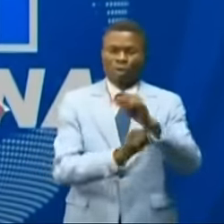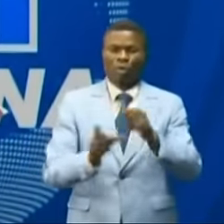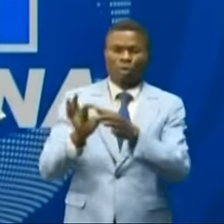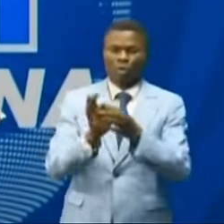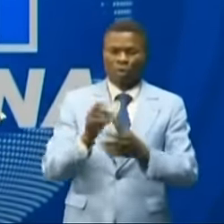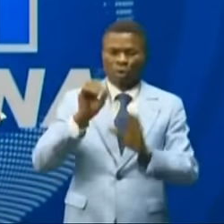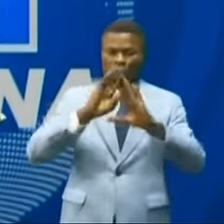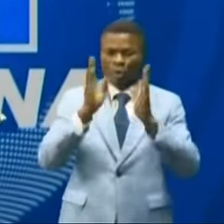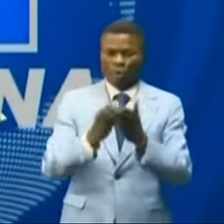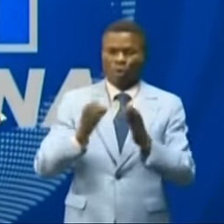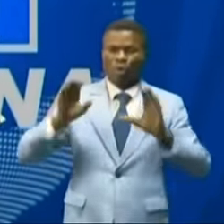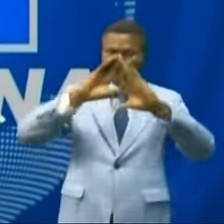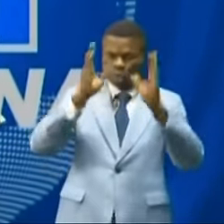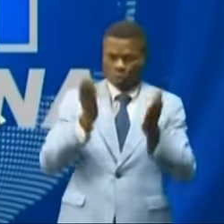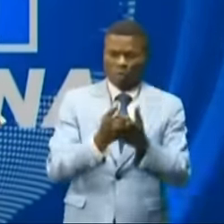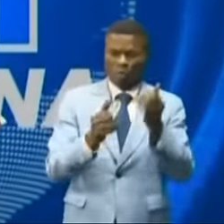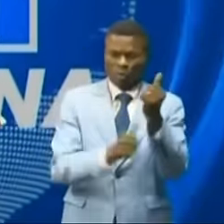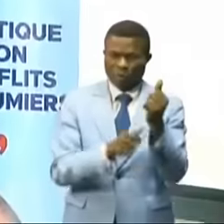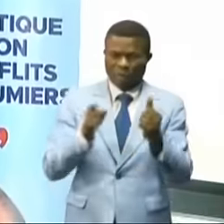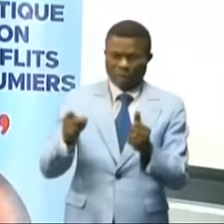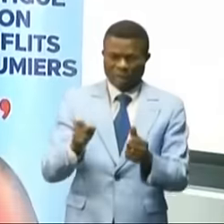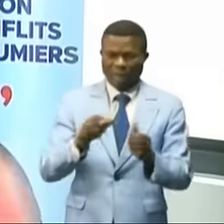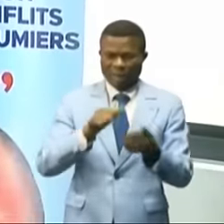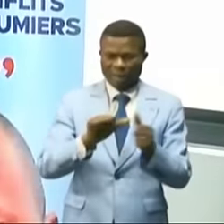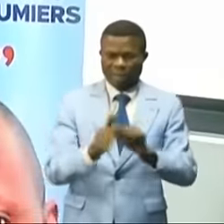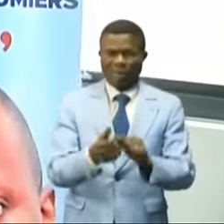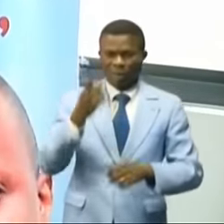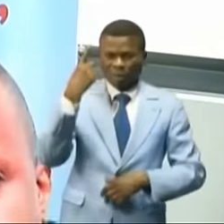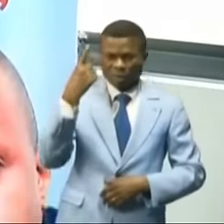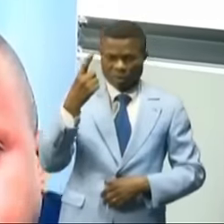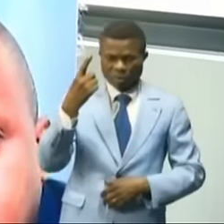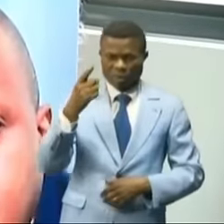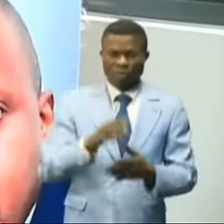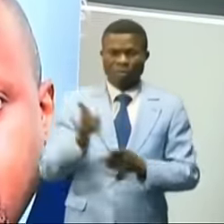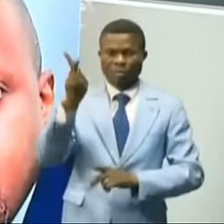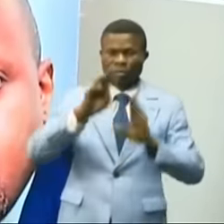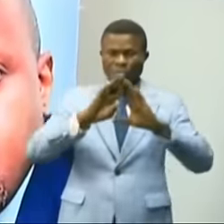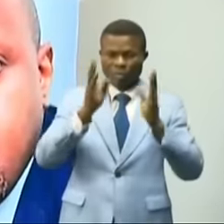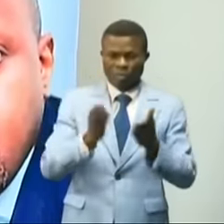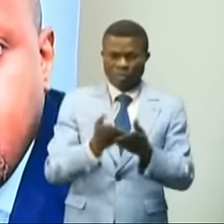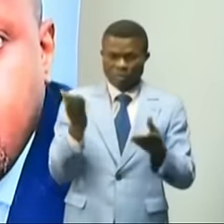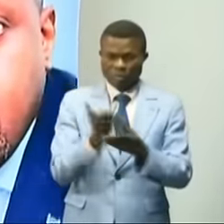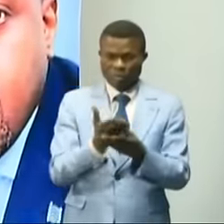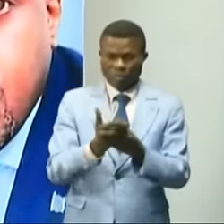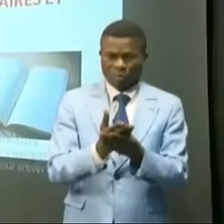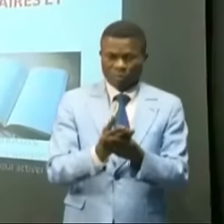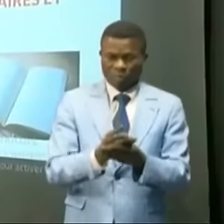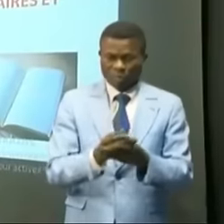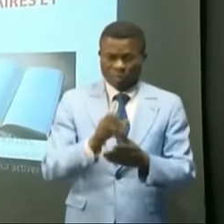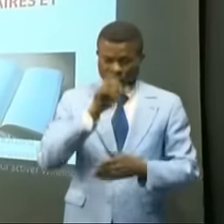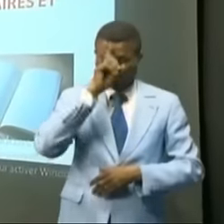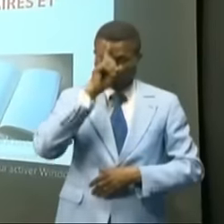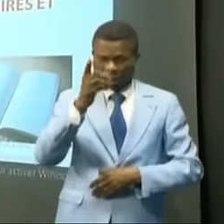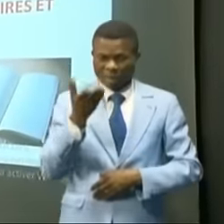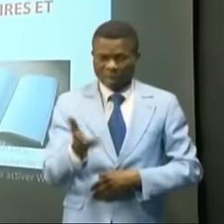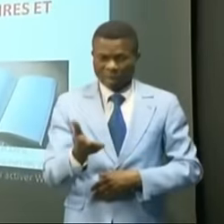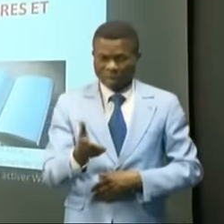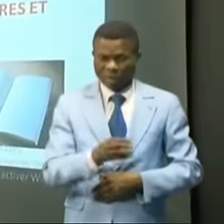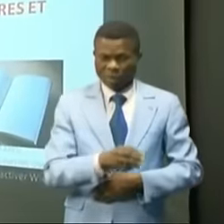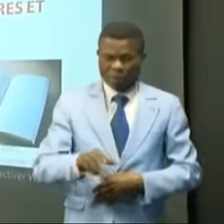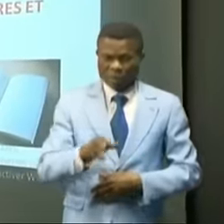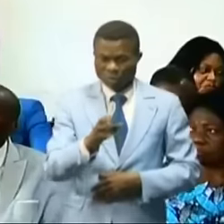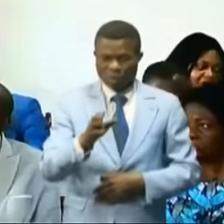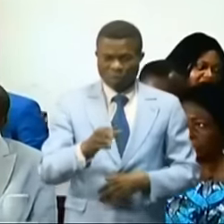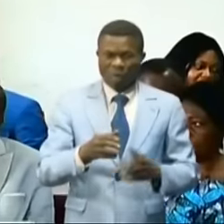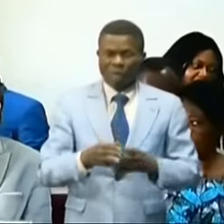entre les communautés Bobo Koukoum. C'est une compilation des stratégies, mieux une feuille de route contenant un